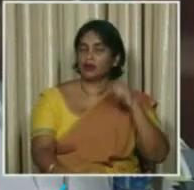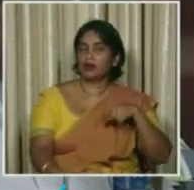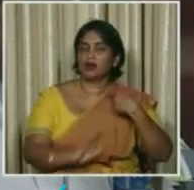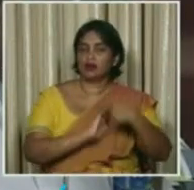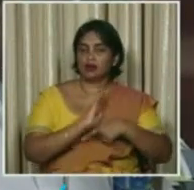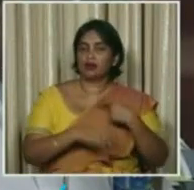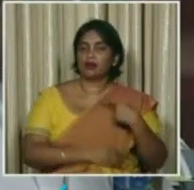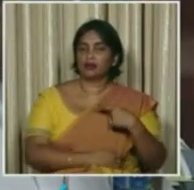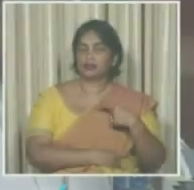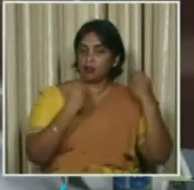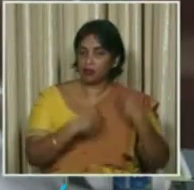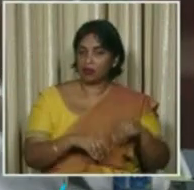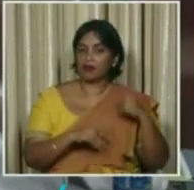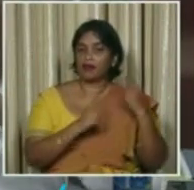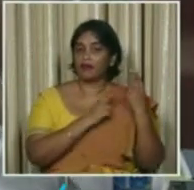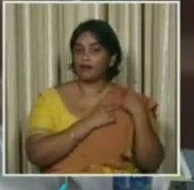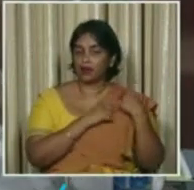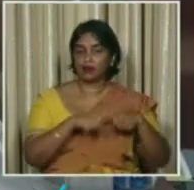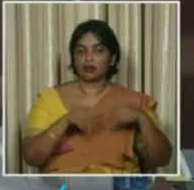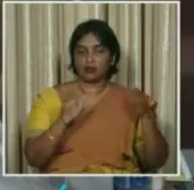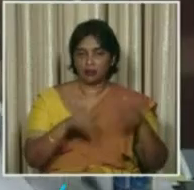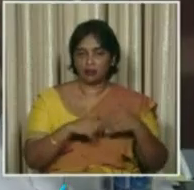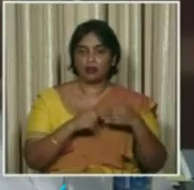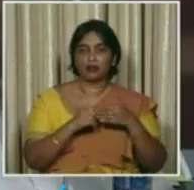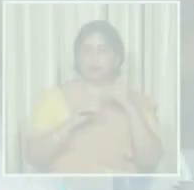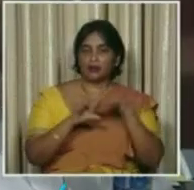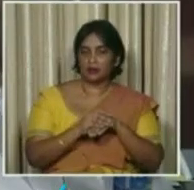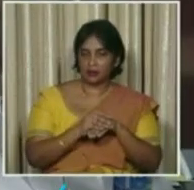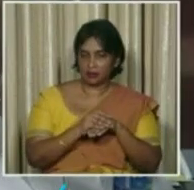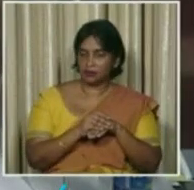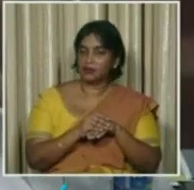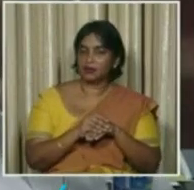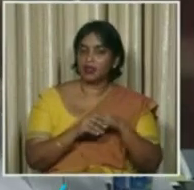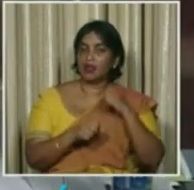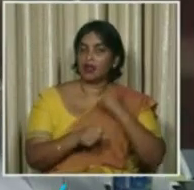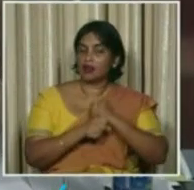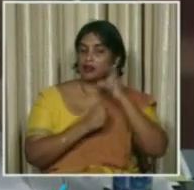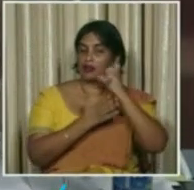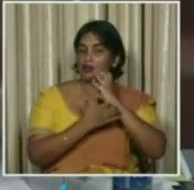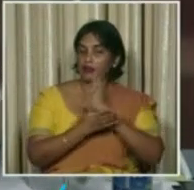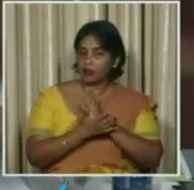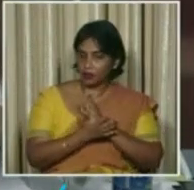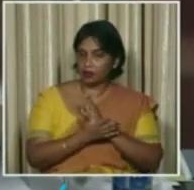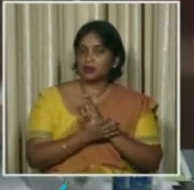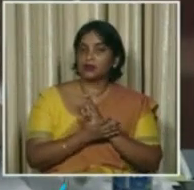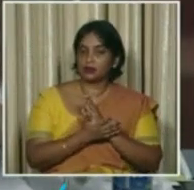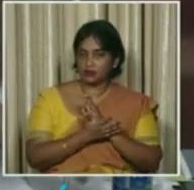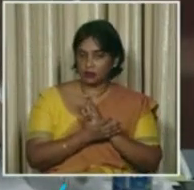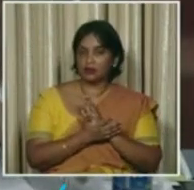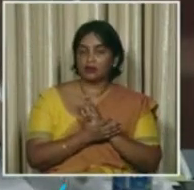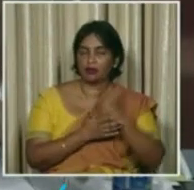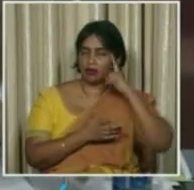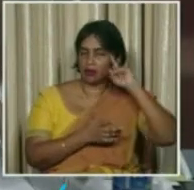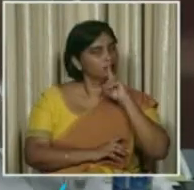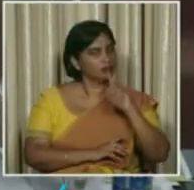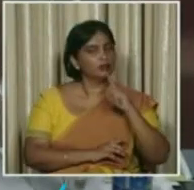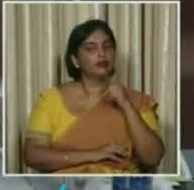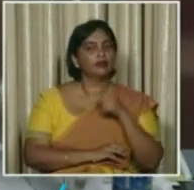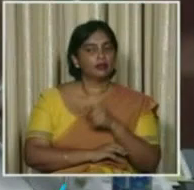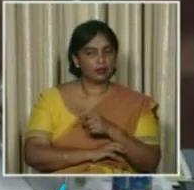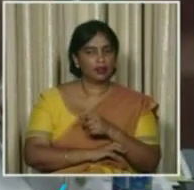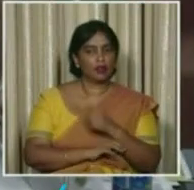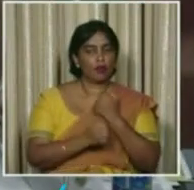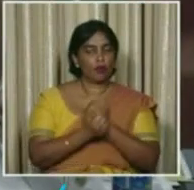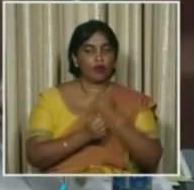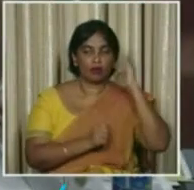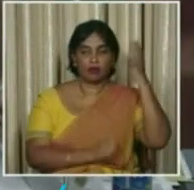බංකොලොත් කිරීමට වගකීම් තාමත් පාලන බලයේ සිටින අතරය. ආණ්ඩු ක්‍රම ව්‍යවස්ථාවේ වගන්ති හිතුපතේ අර්ථ නිරූපණය කරමින් පොලිස්